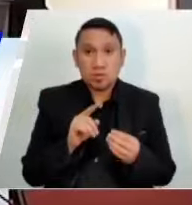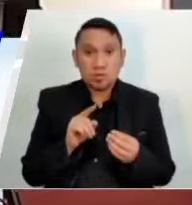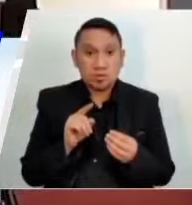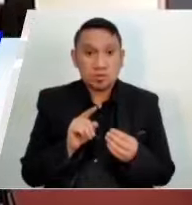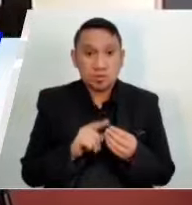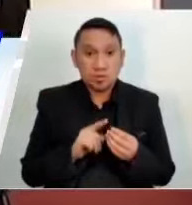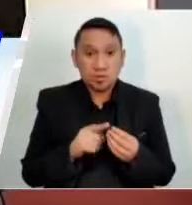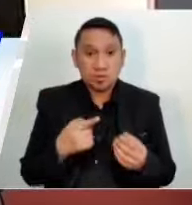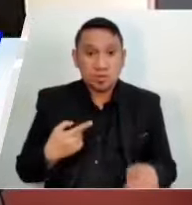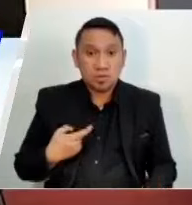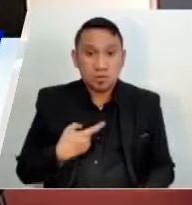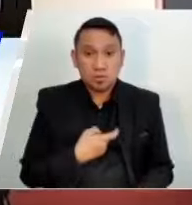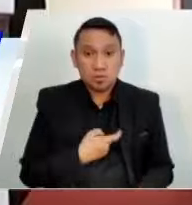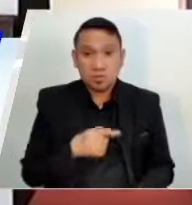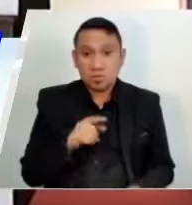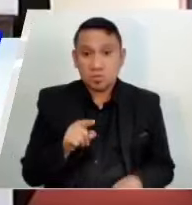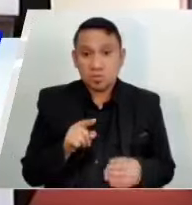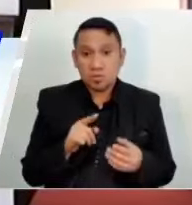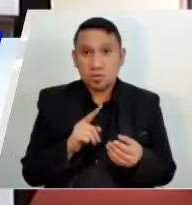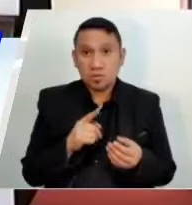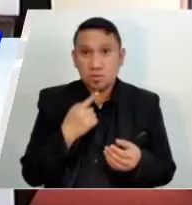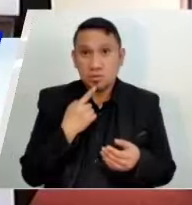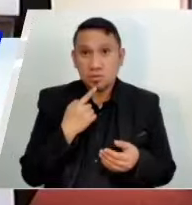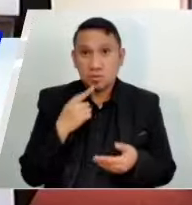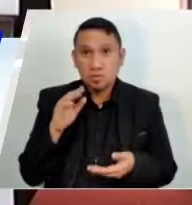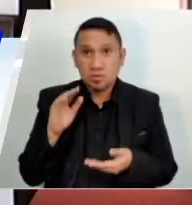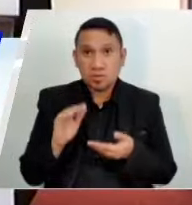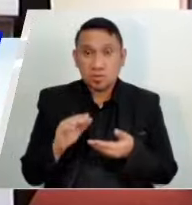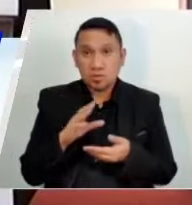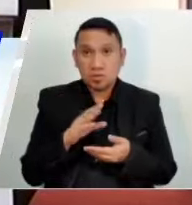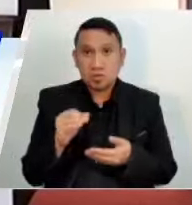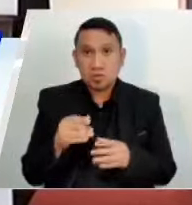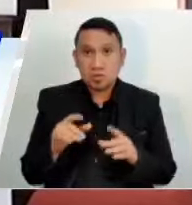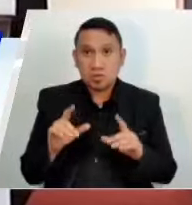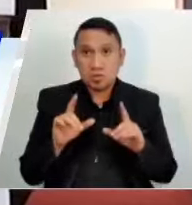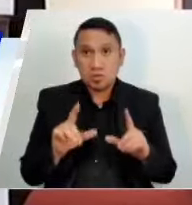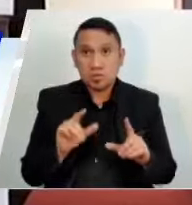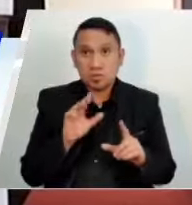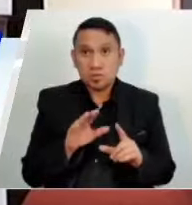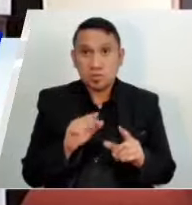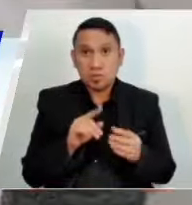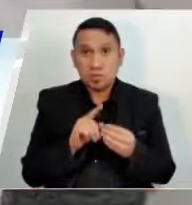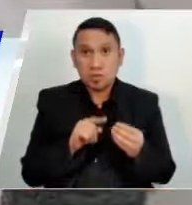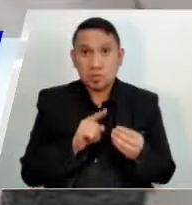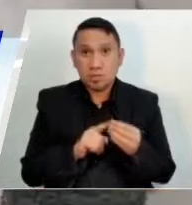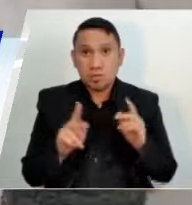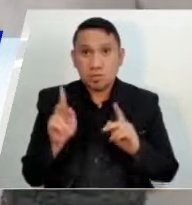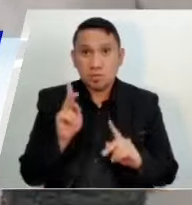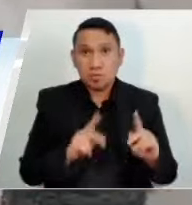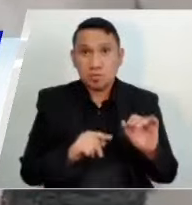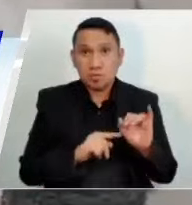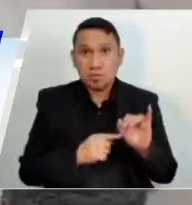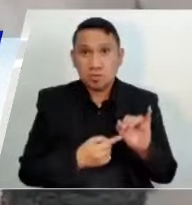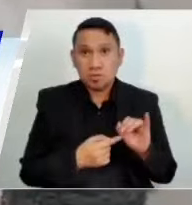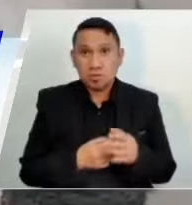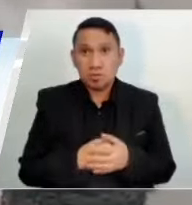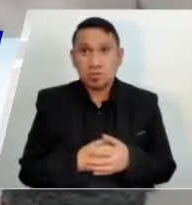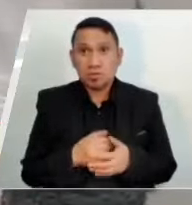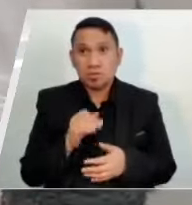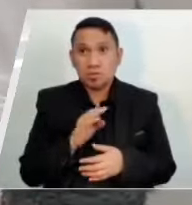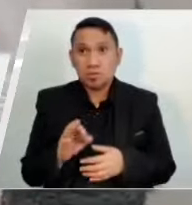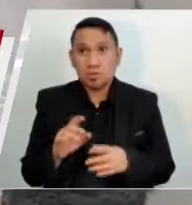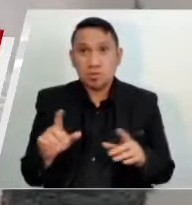din daw sa pagmamaliit umano sa kanila at alegasyong sila ang nasa likod ng People's Initiative. Pag kami ang tinira mo, parang tinira